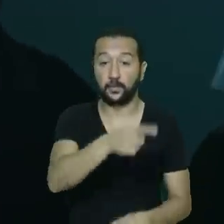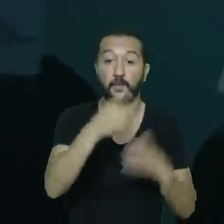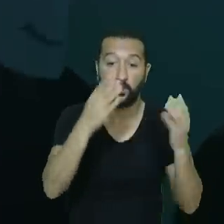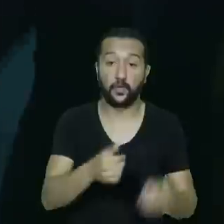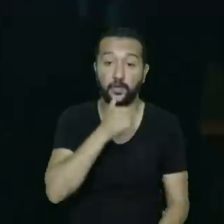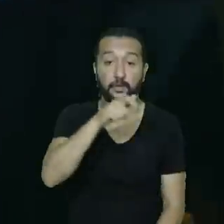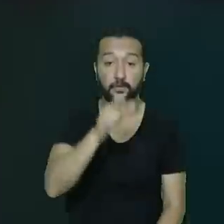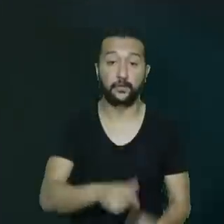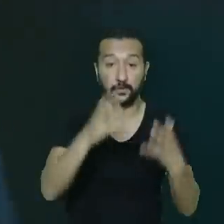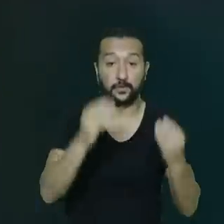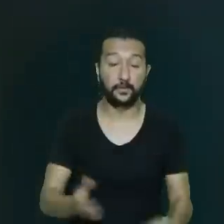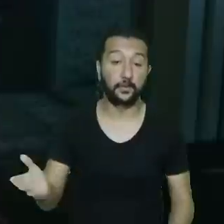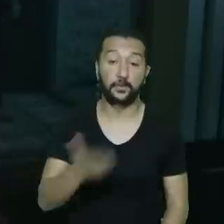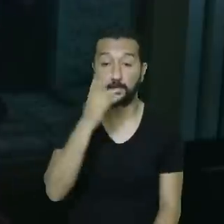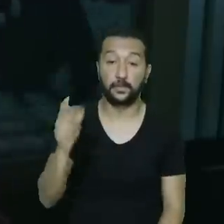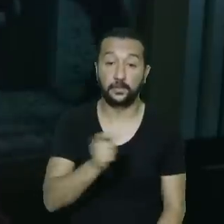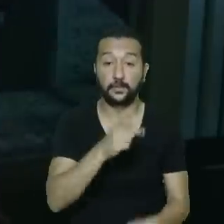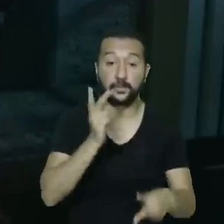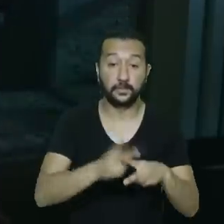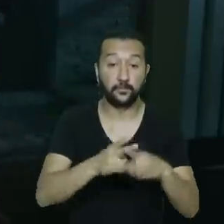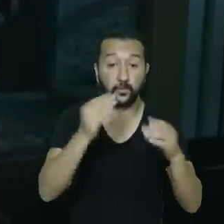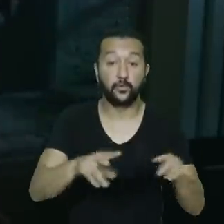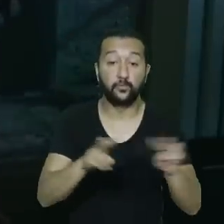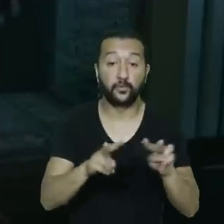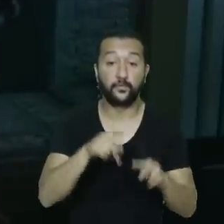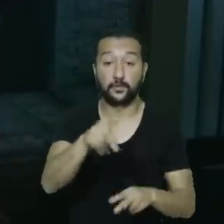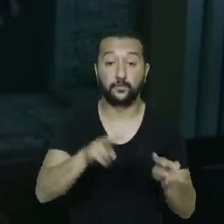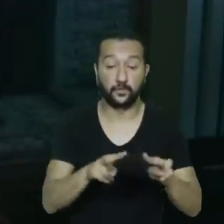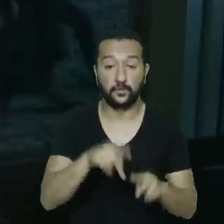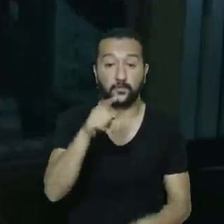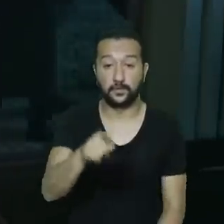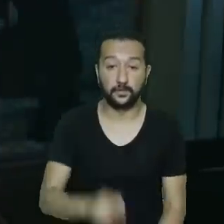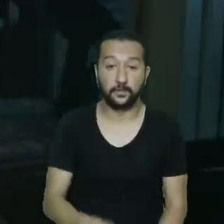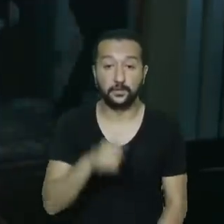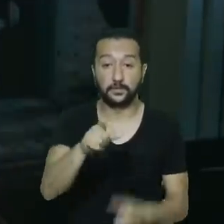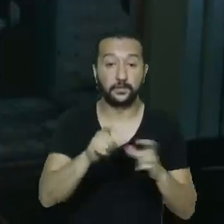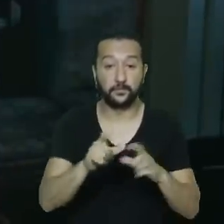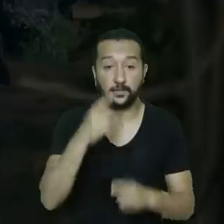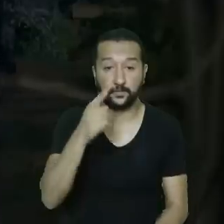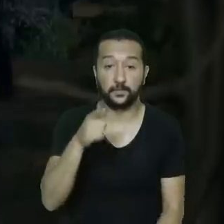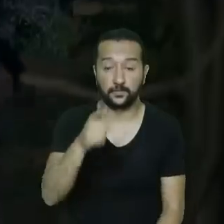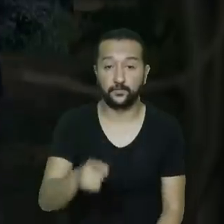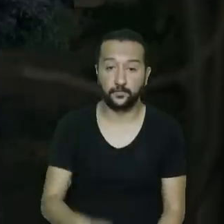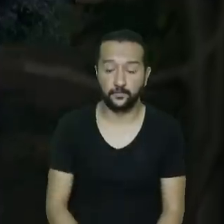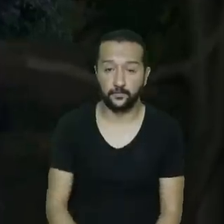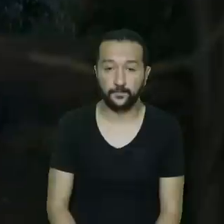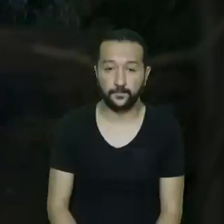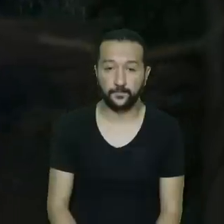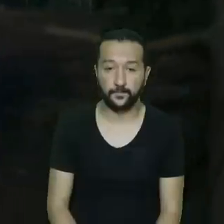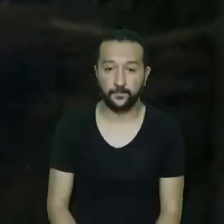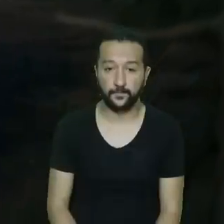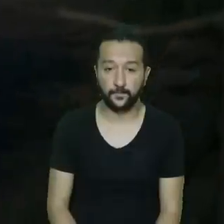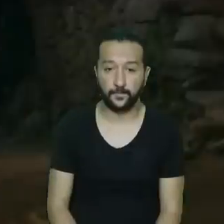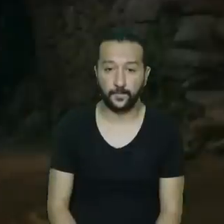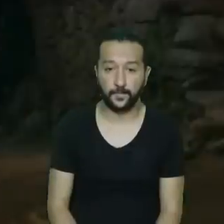oldu sangıdak. Allah! Ne oluyor lan? Lan Muzaffer! Muzaffer! Lan Sibel! Pantolonun yüzüne attı. İsmail'leri örtüye